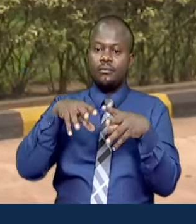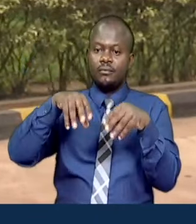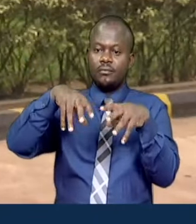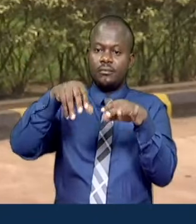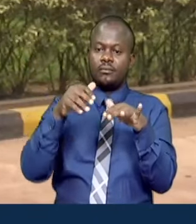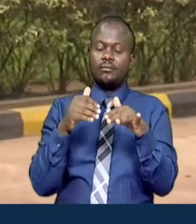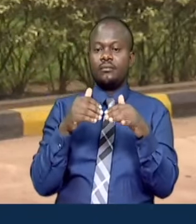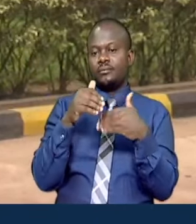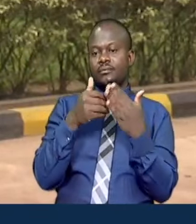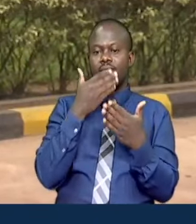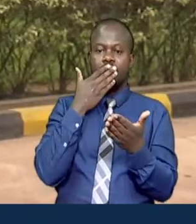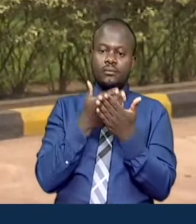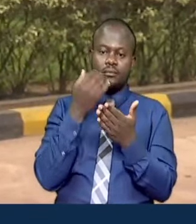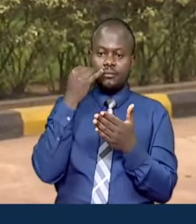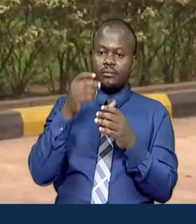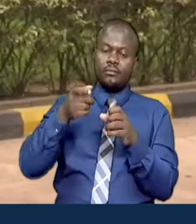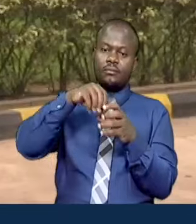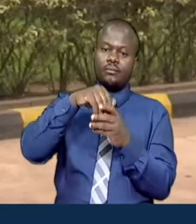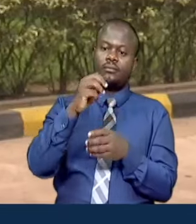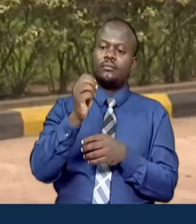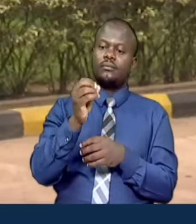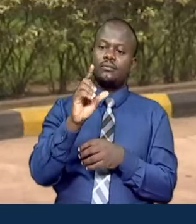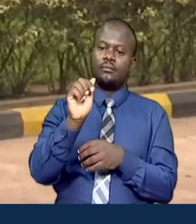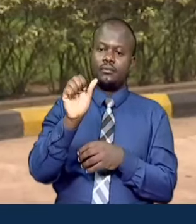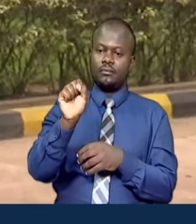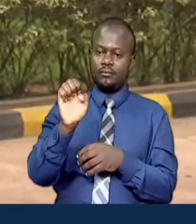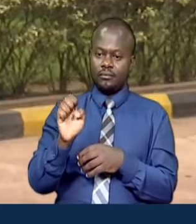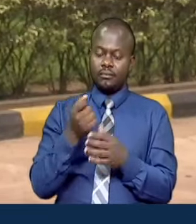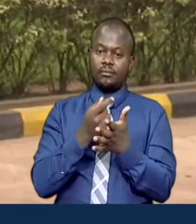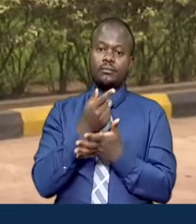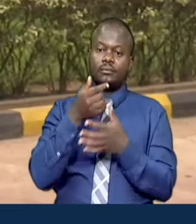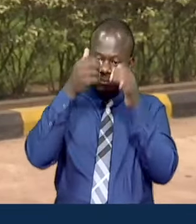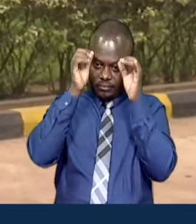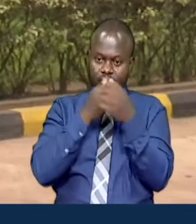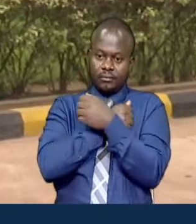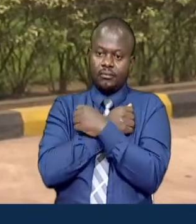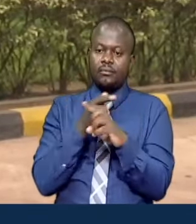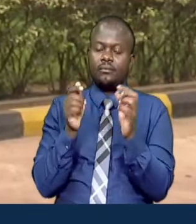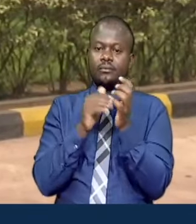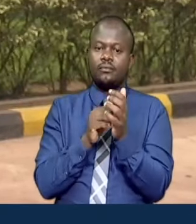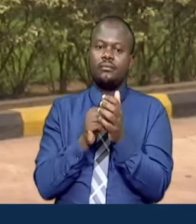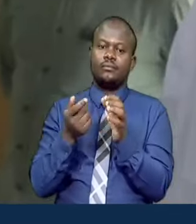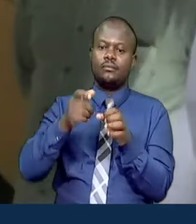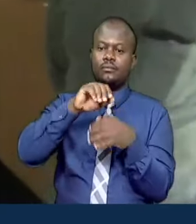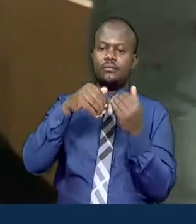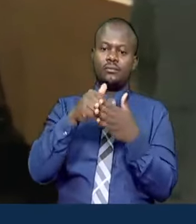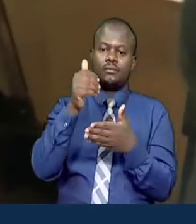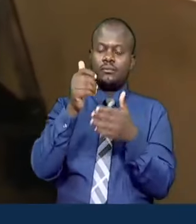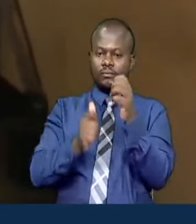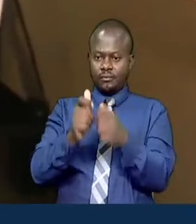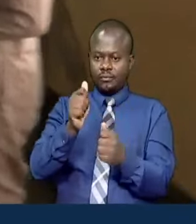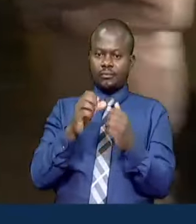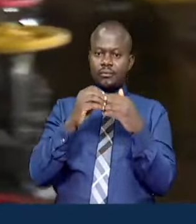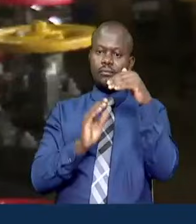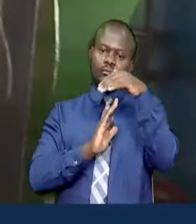bwumye. Biba byiza rero iyo wongeyeho morase, bigatuma inka zibukunda kandi bikanatwongerera umukamo. Umuyobozi